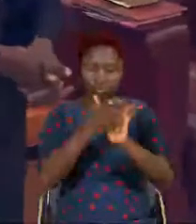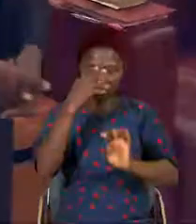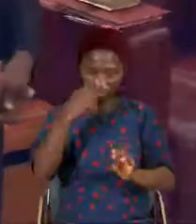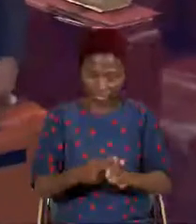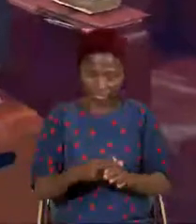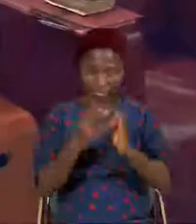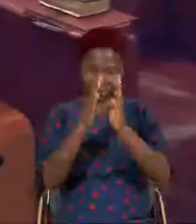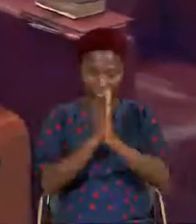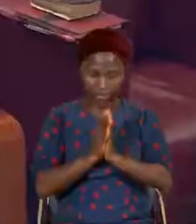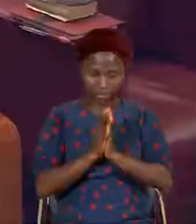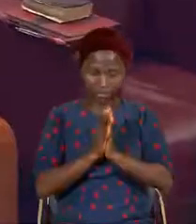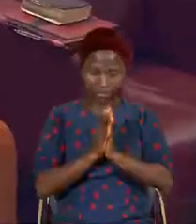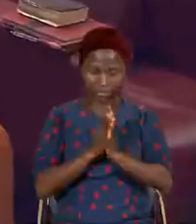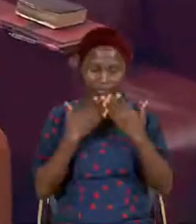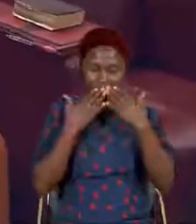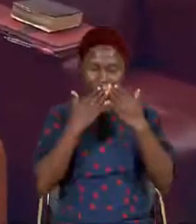de Jésus.